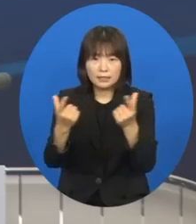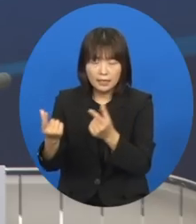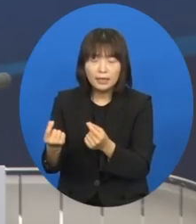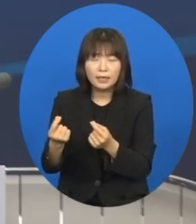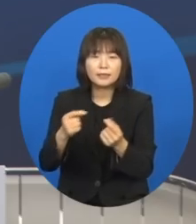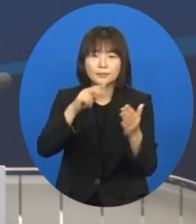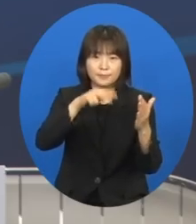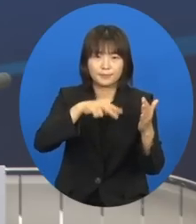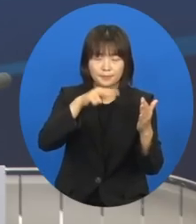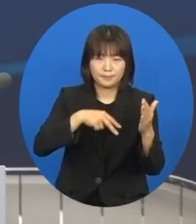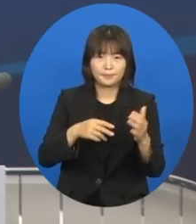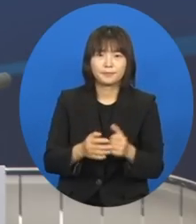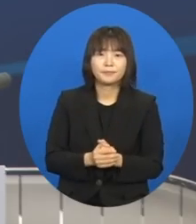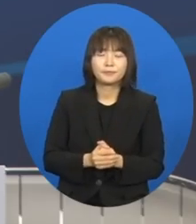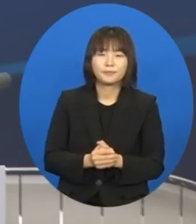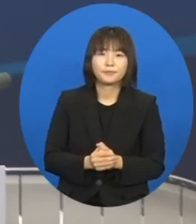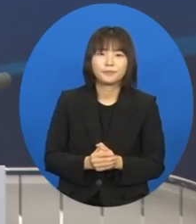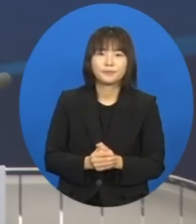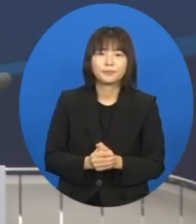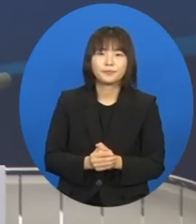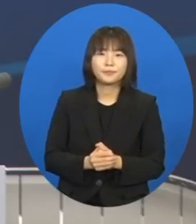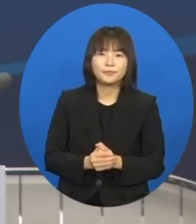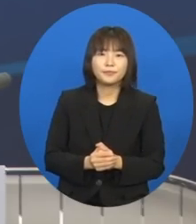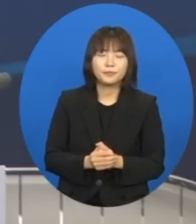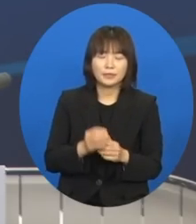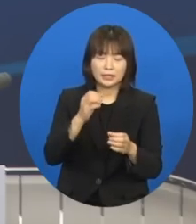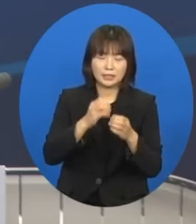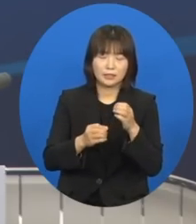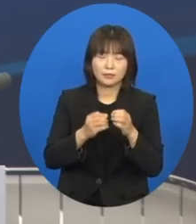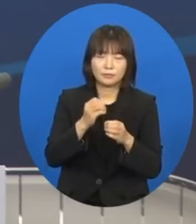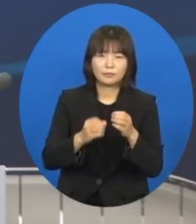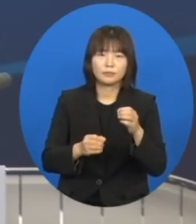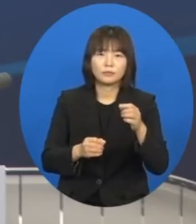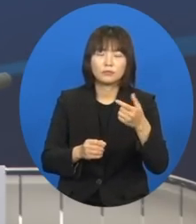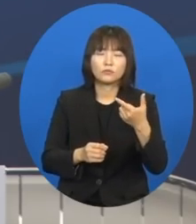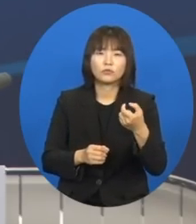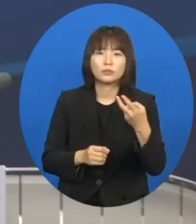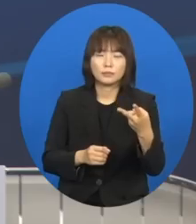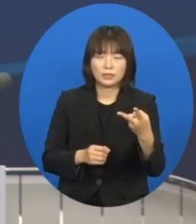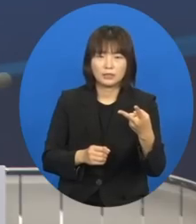잠깐 보시겠습니다. 본문 자 시편 62편